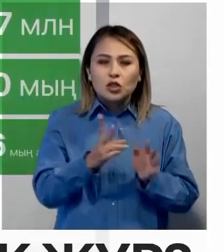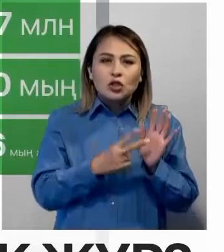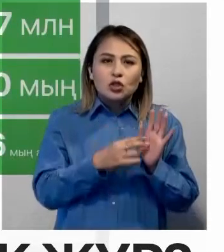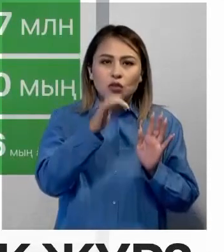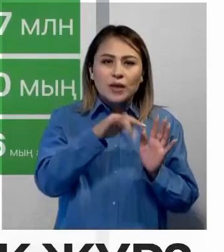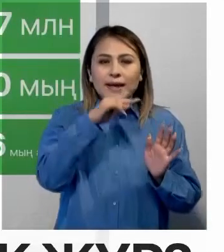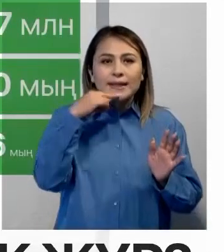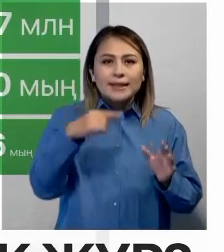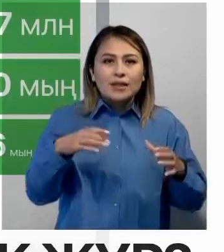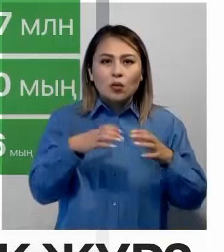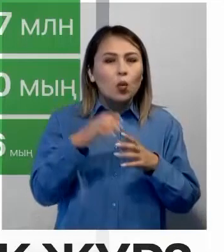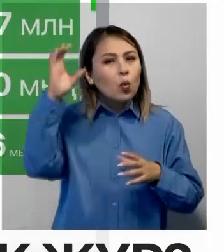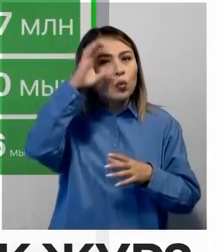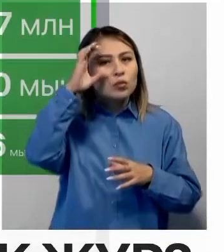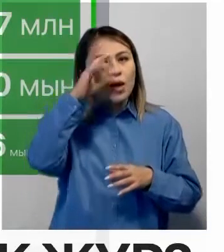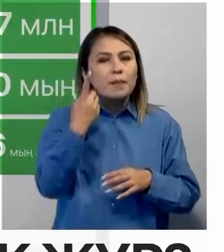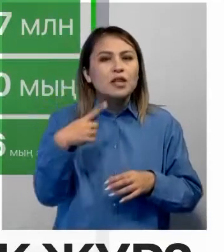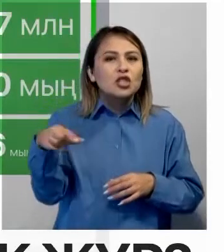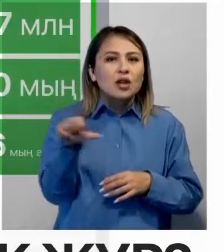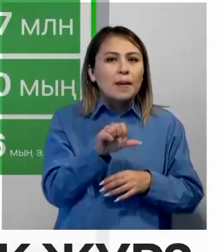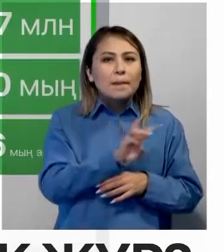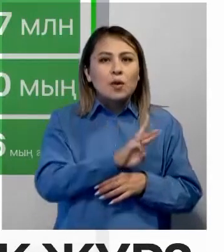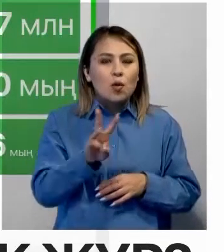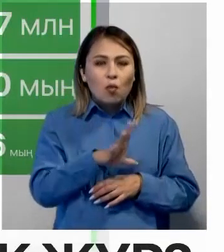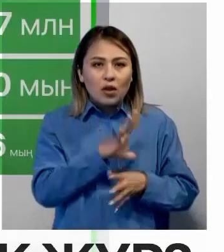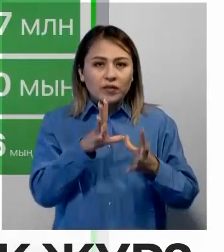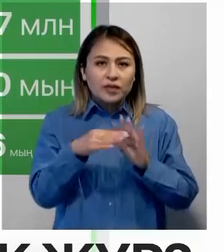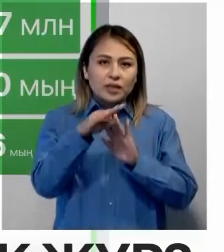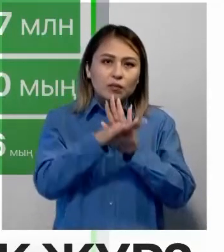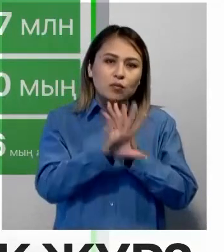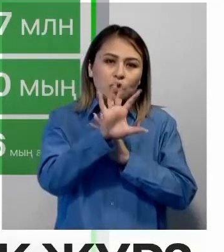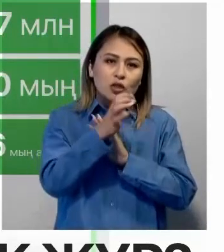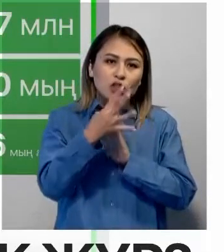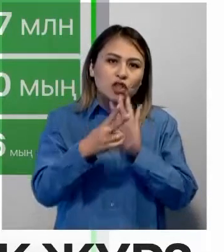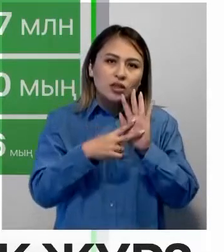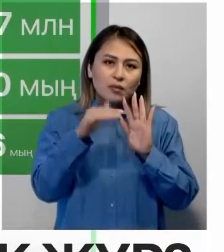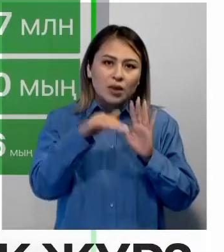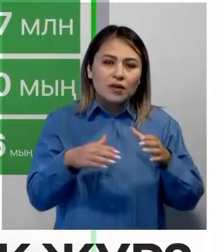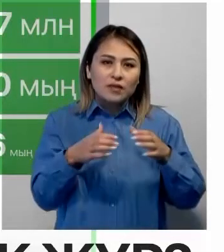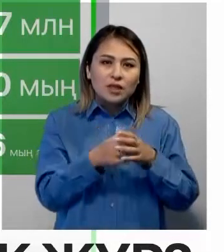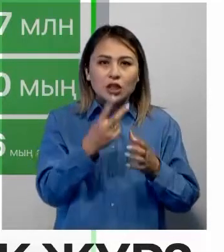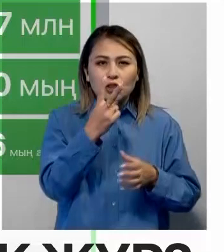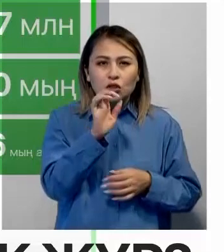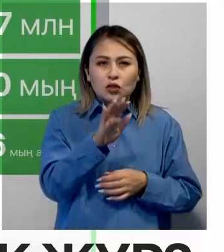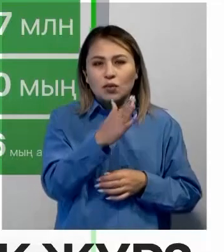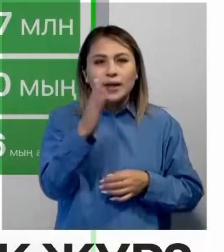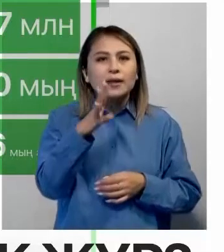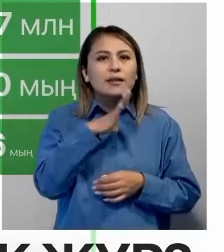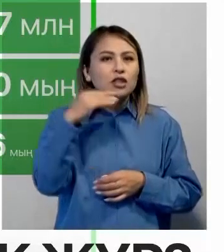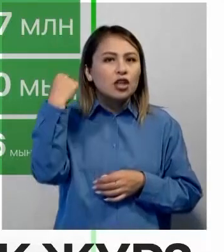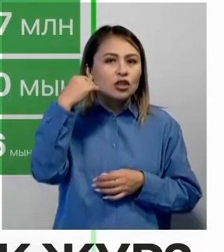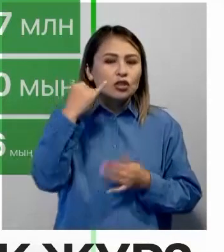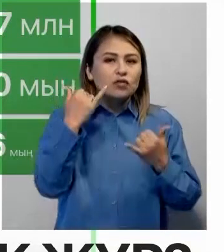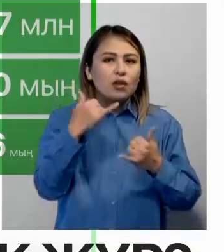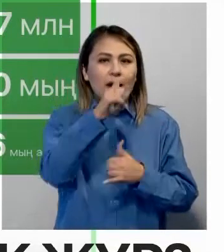ресей азаматтары. Өзбекстаннан 1,5 миллион адам ел аумағына кірді. Бұл тізімде 547 мың қырғызстандық пен 200 мыңнан аса тәжікстандық бар.